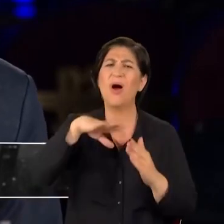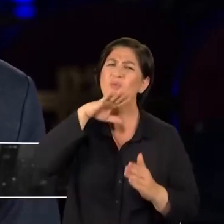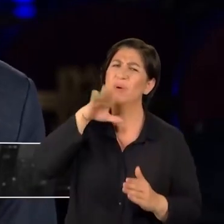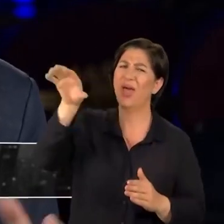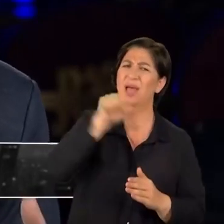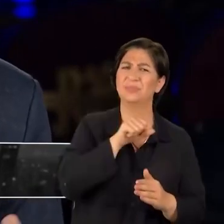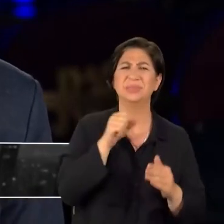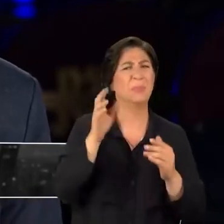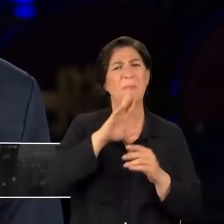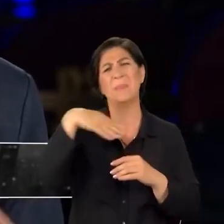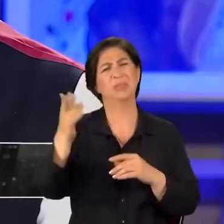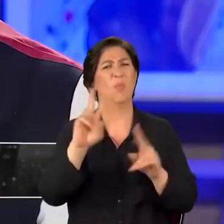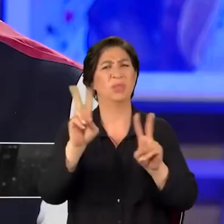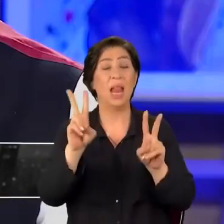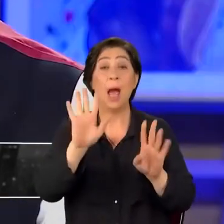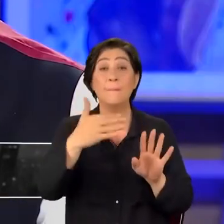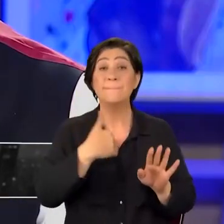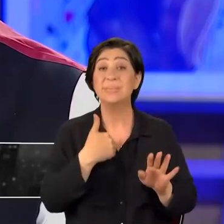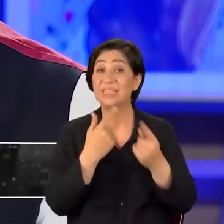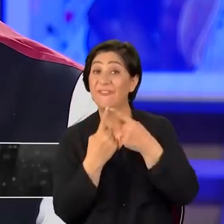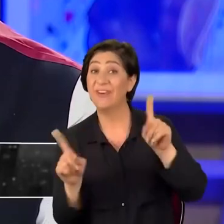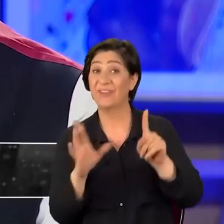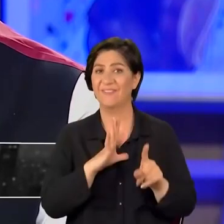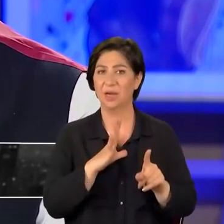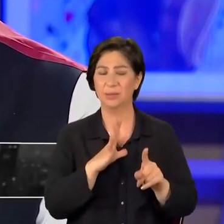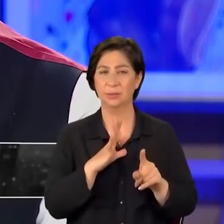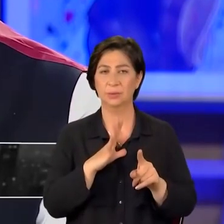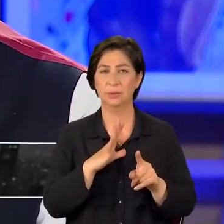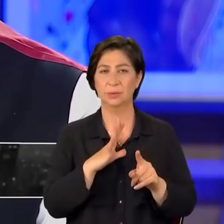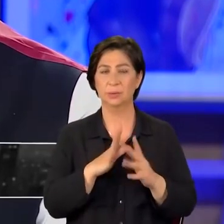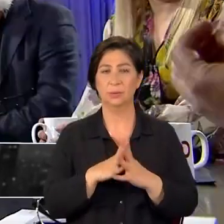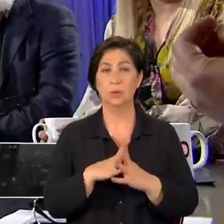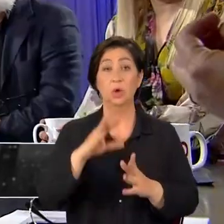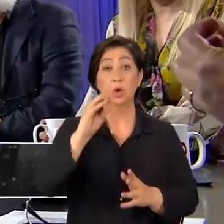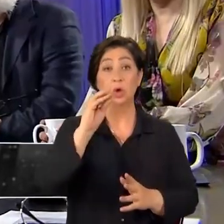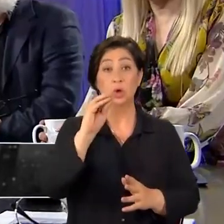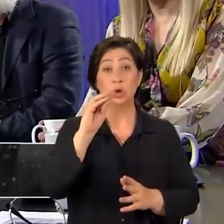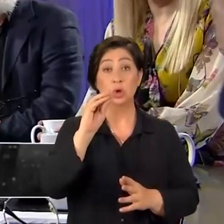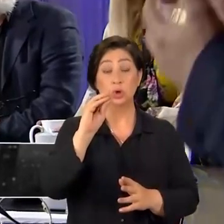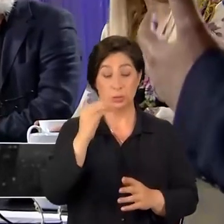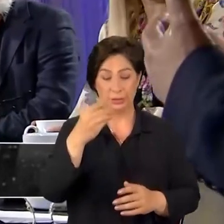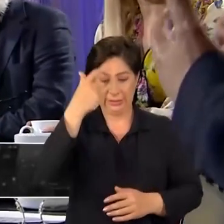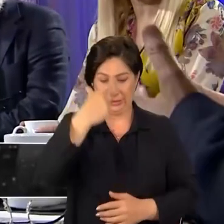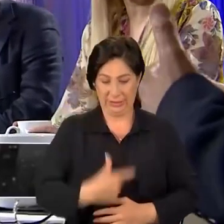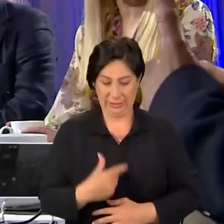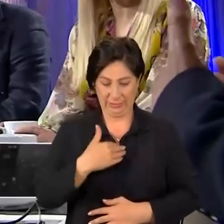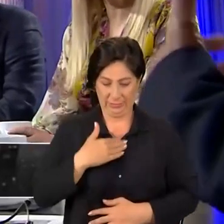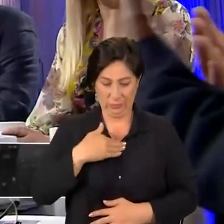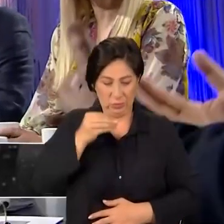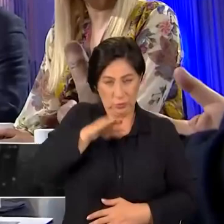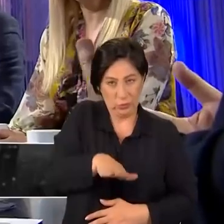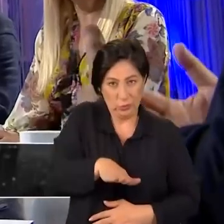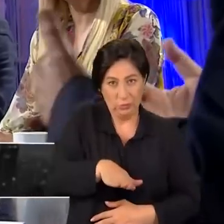alınmış başka bir modelleme. Halbuki bizde ama şöyle bir farklılaşma var. Çocukluğu yani kişiliğinin oluştuğu,